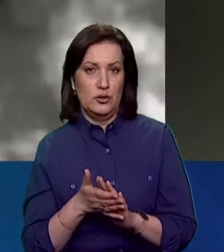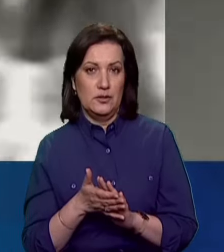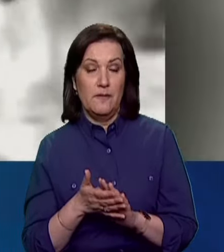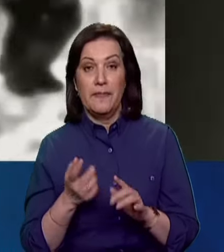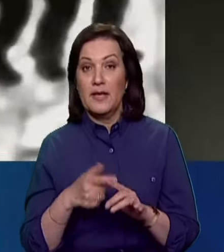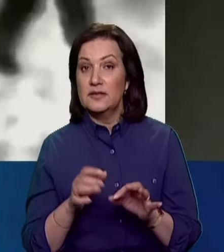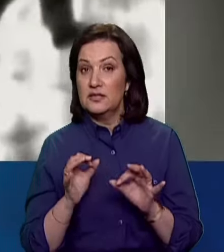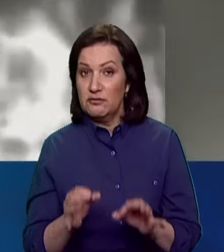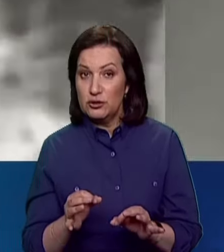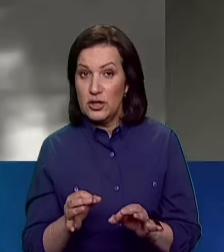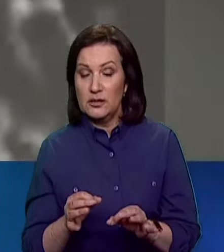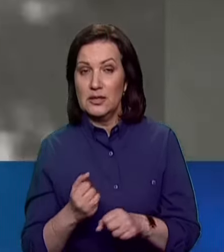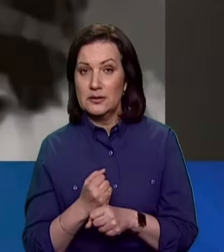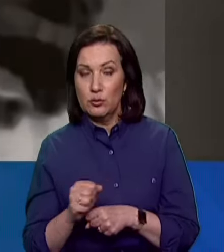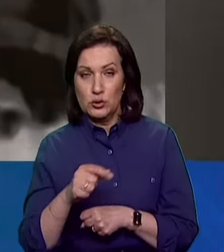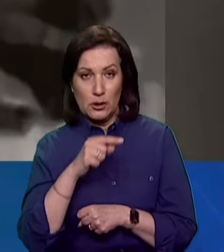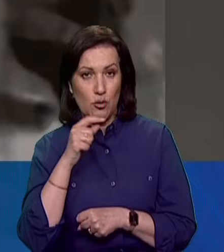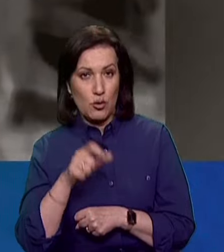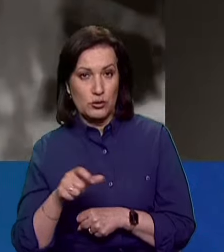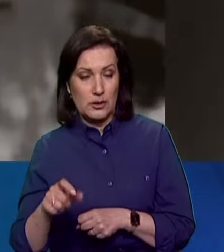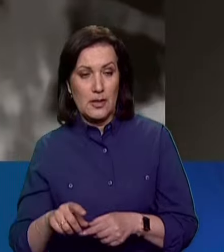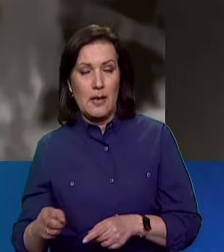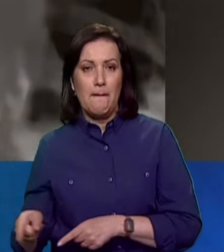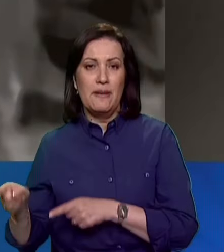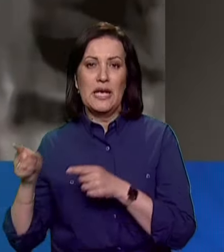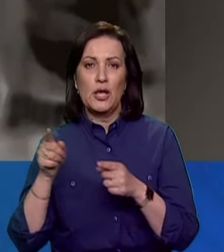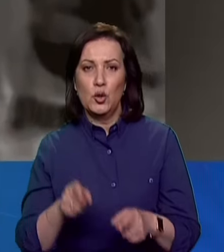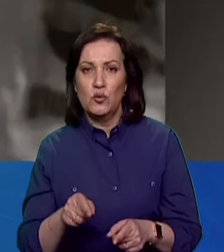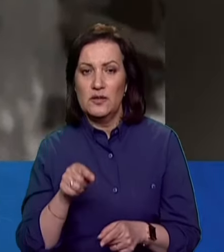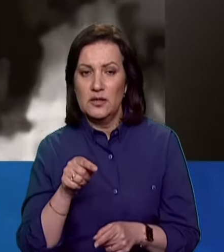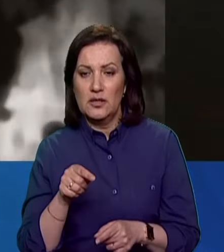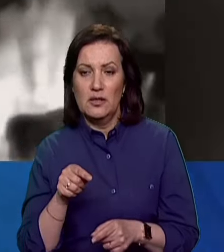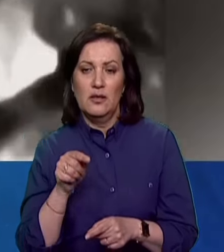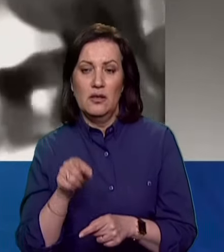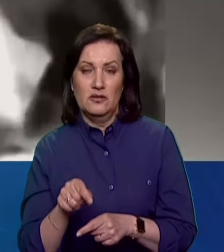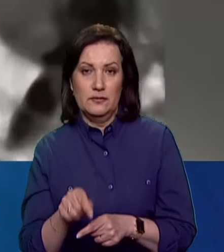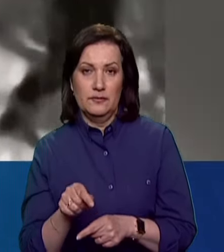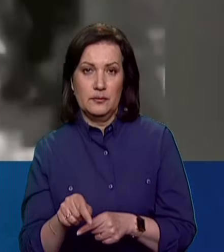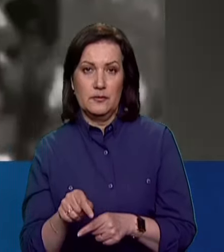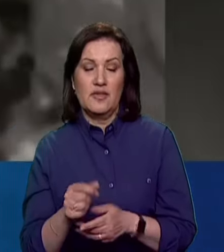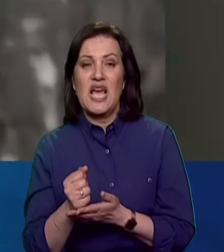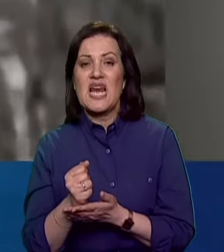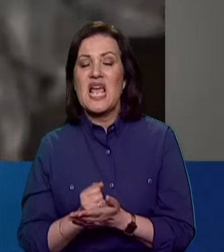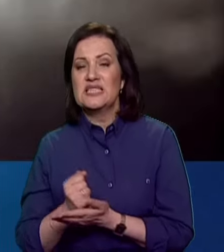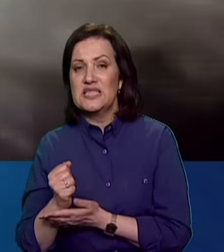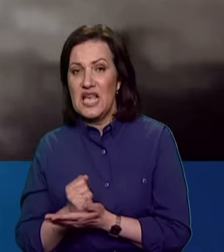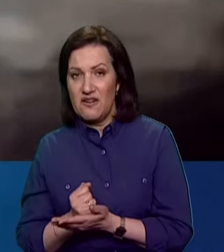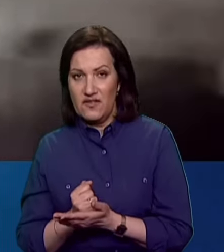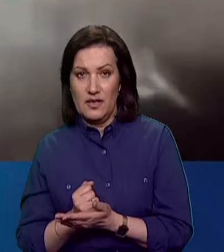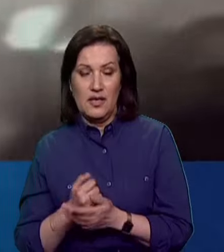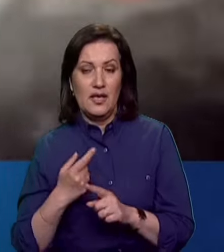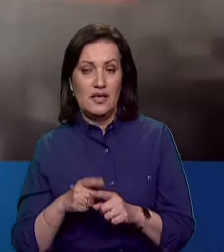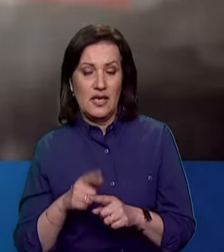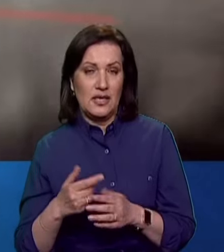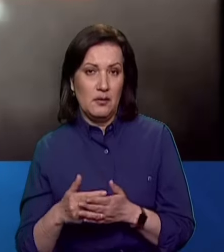Це, звичайно, в свою чергу змусило росіян перекидувати безпосередньо резерви, і ті резерви,